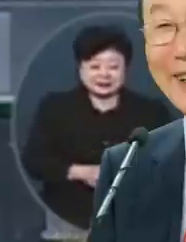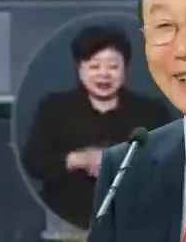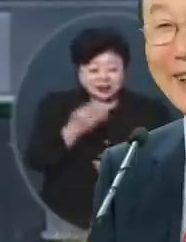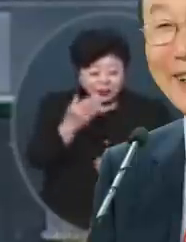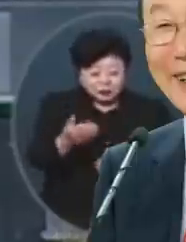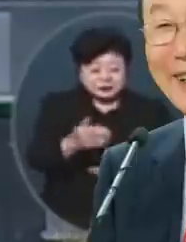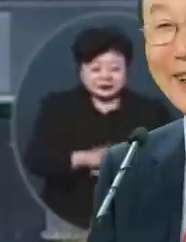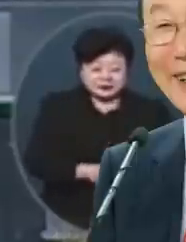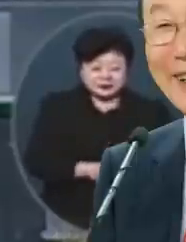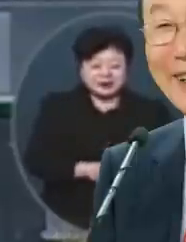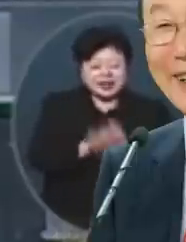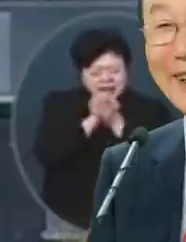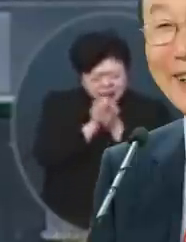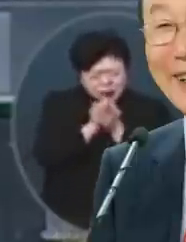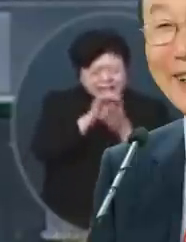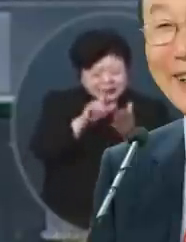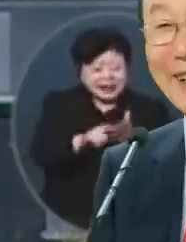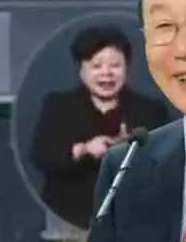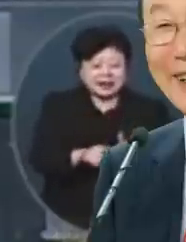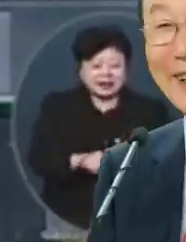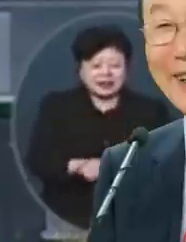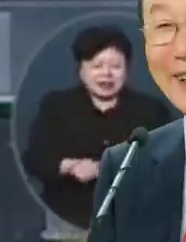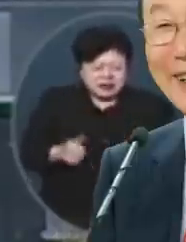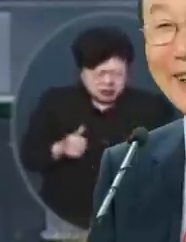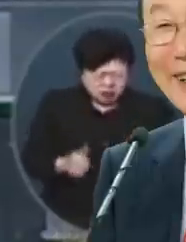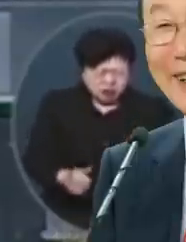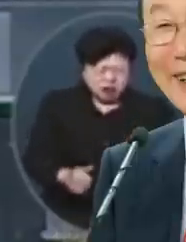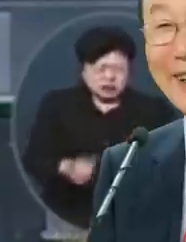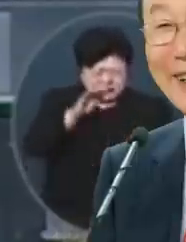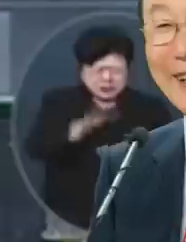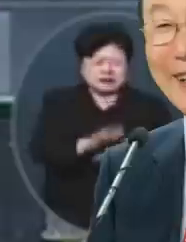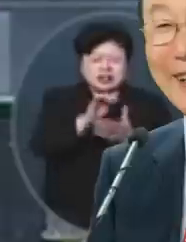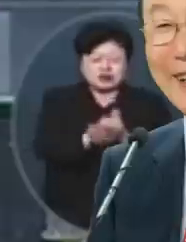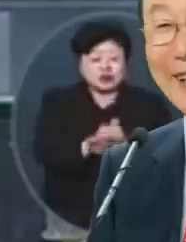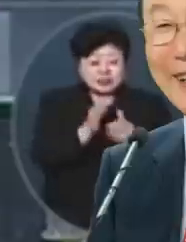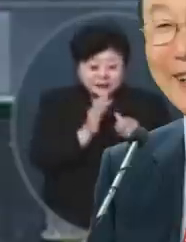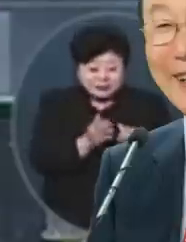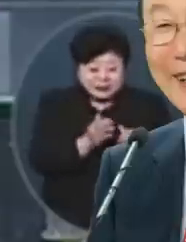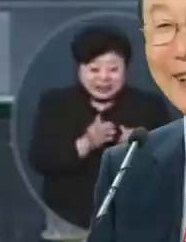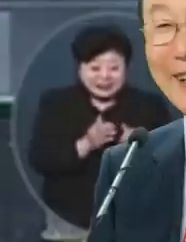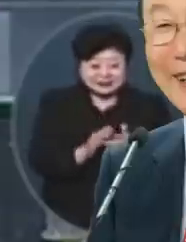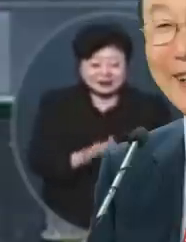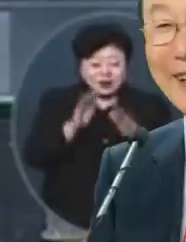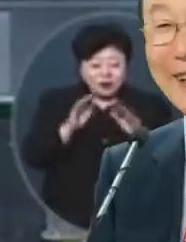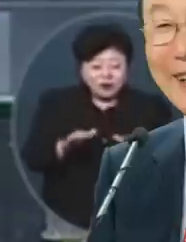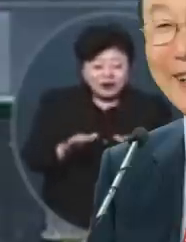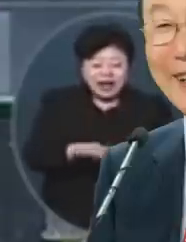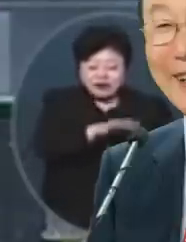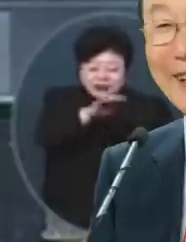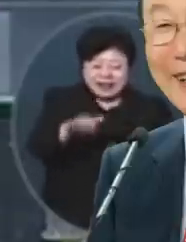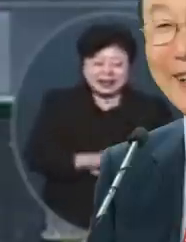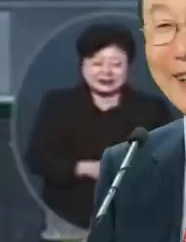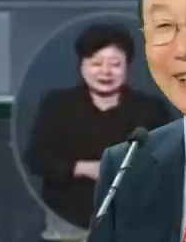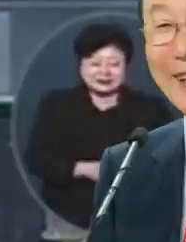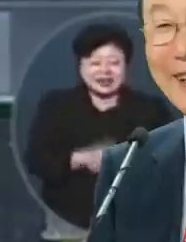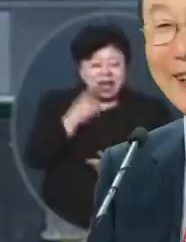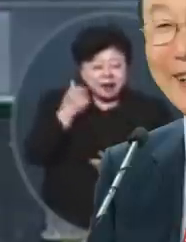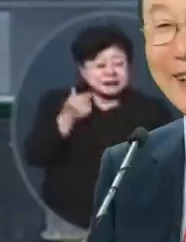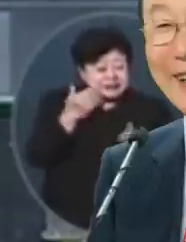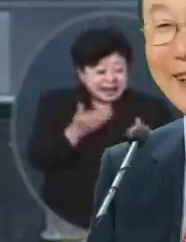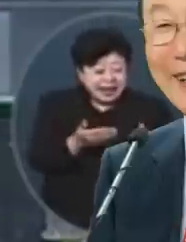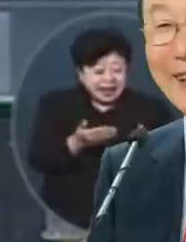여러분, 기도할 때 좀 더 적극적으로 기도를 하십시오. 오늘날로 우리가